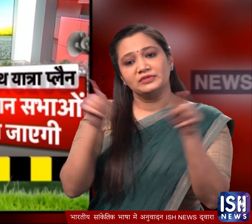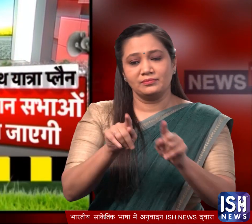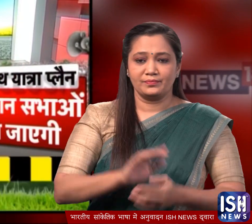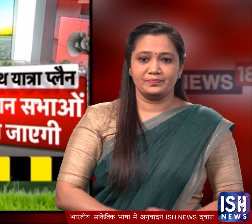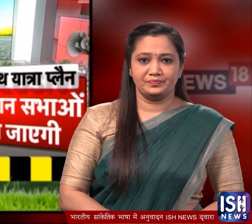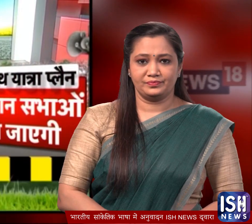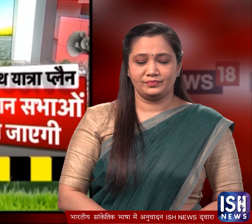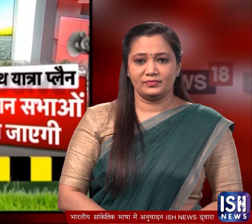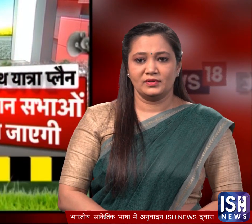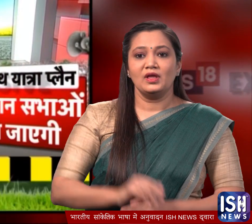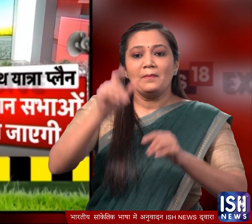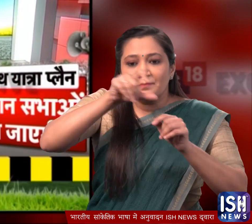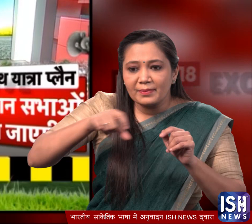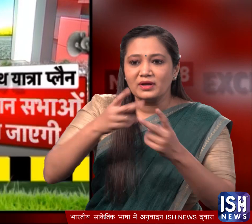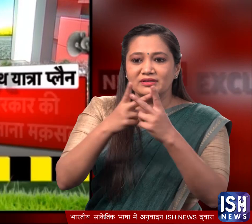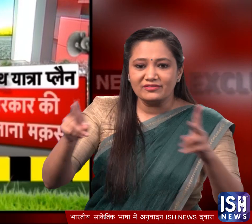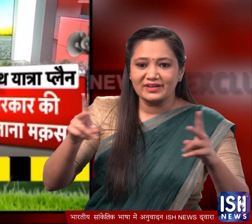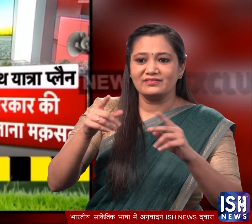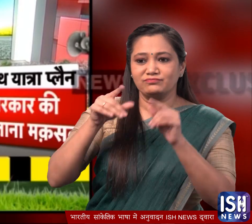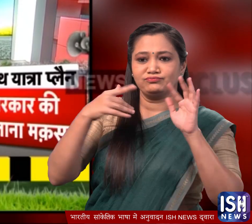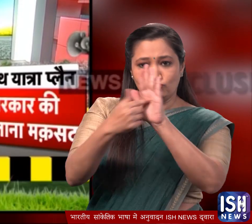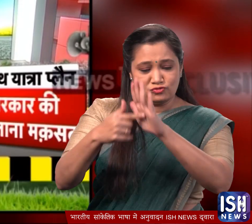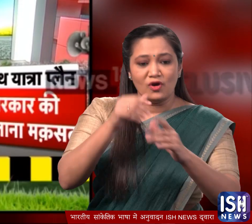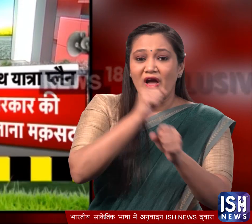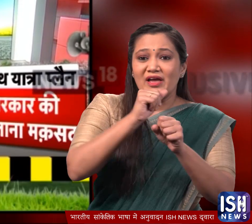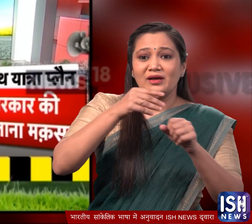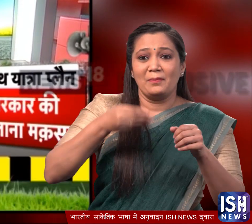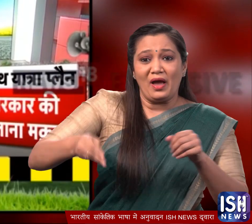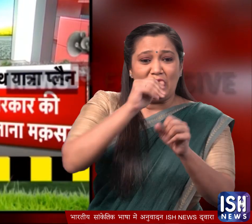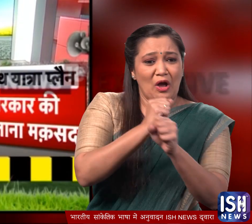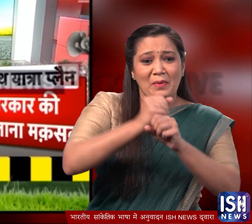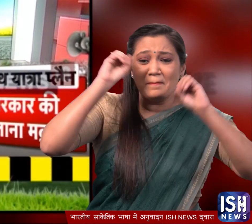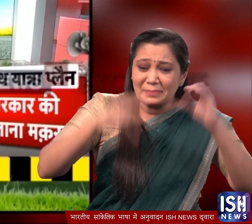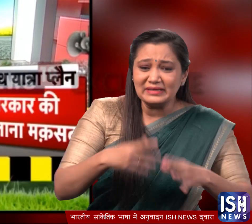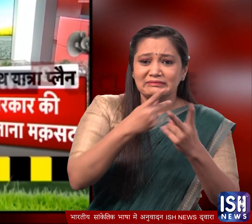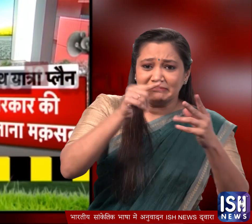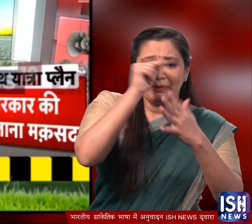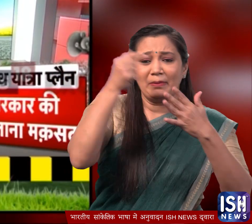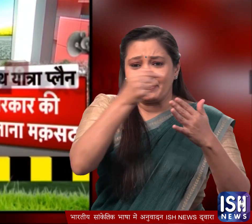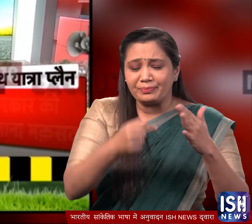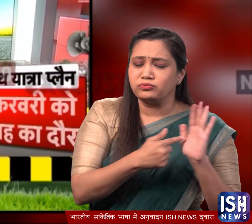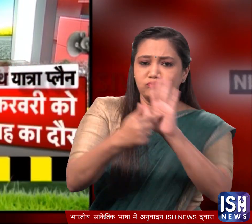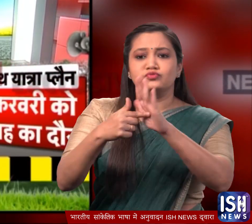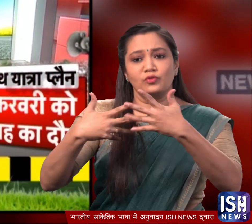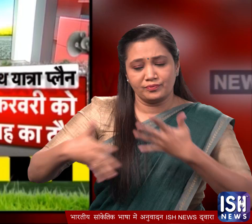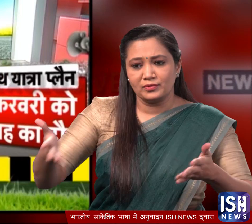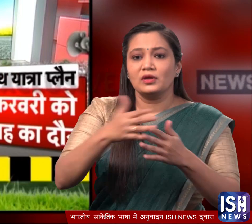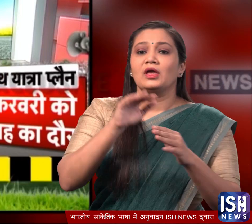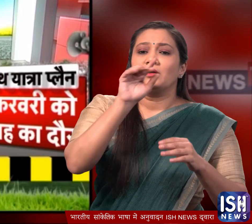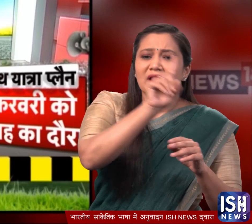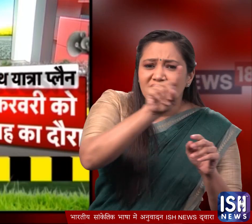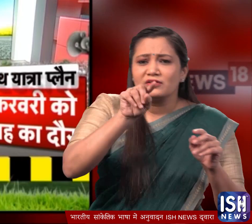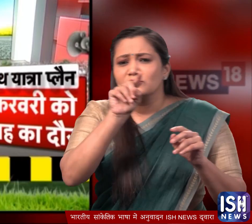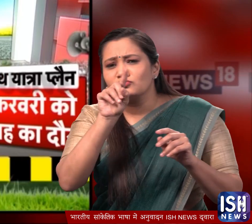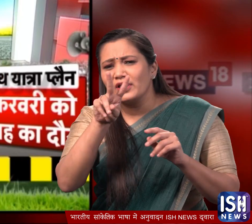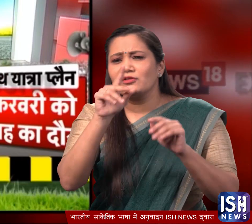घूमेगी ताकि जनता के सामने राज्य सरकार की नाकामियों को गिनाया जा सके। इसके अलावा गृहमंत्री अमित शाह भी 10 या